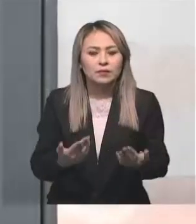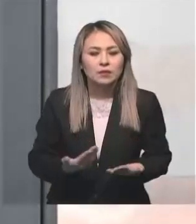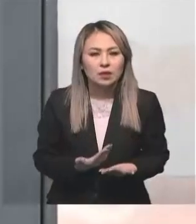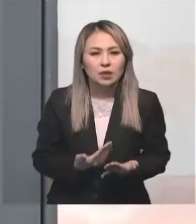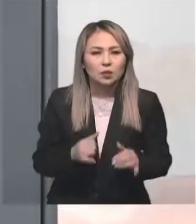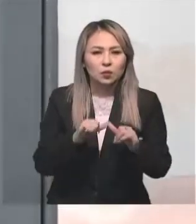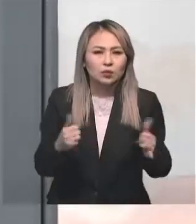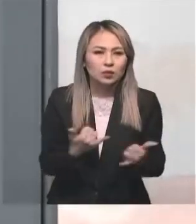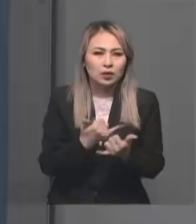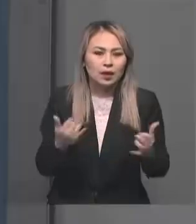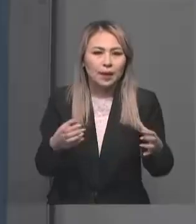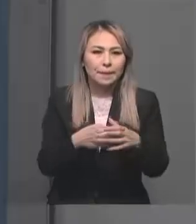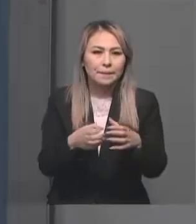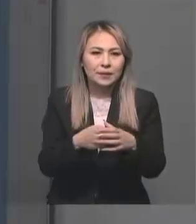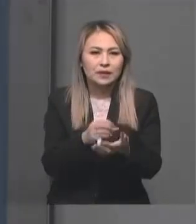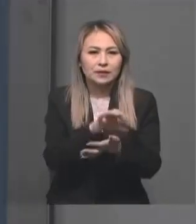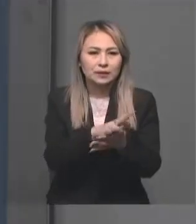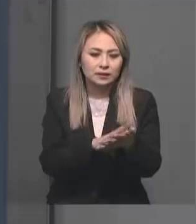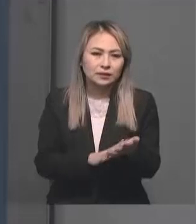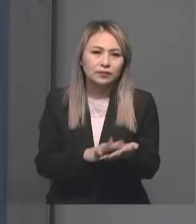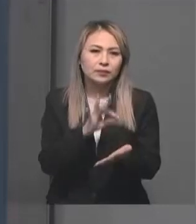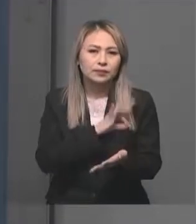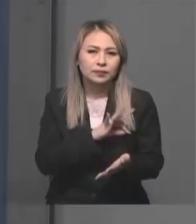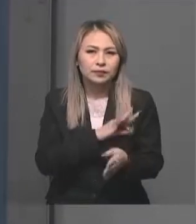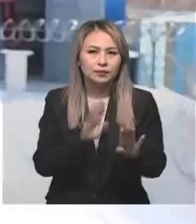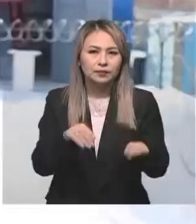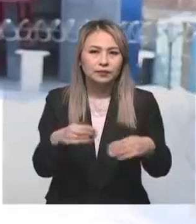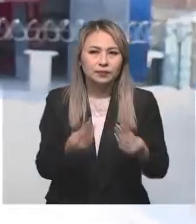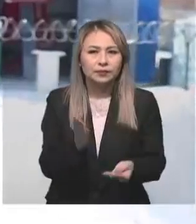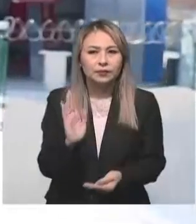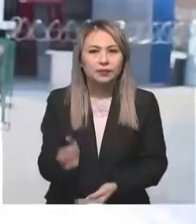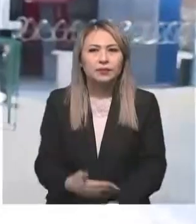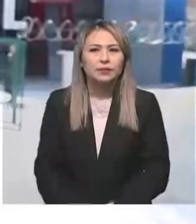таратушы компанияға жеткізіліп, одан ары тұтынушыларға беріледі. Бұл